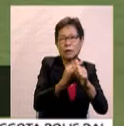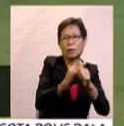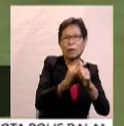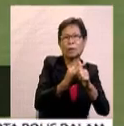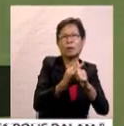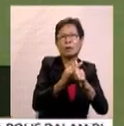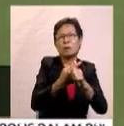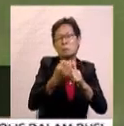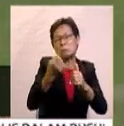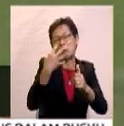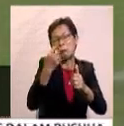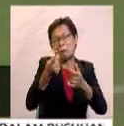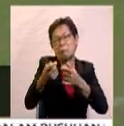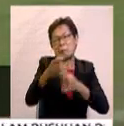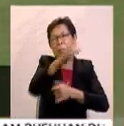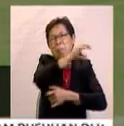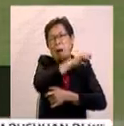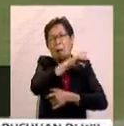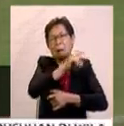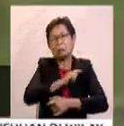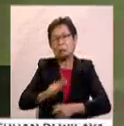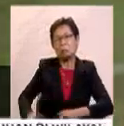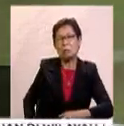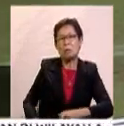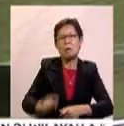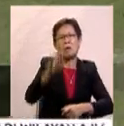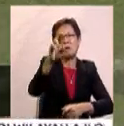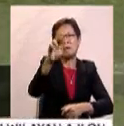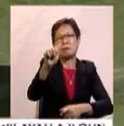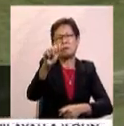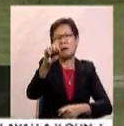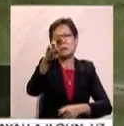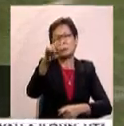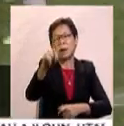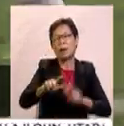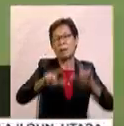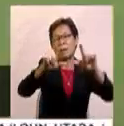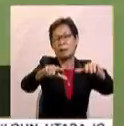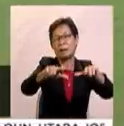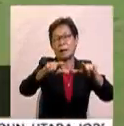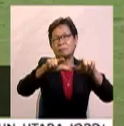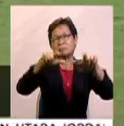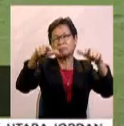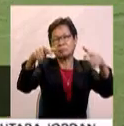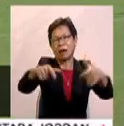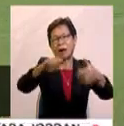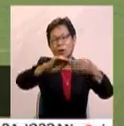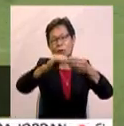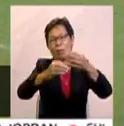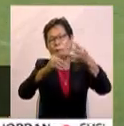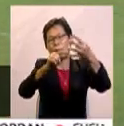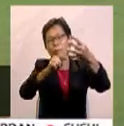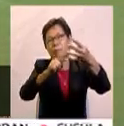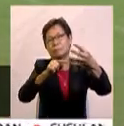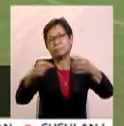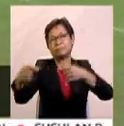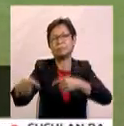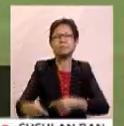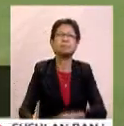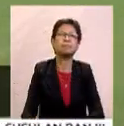ini mengecewakan pengendalinya Tengku Hazman Raja Hassan yang meletakkan pasukannya di kedudukan keempat liga.